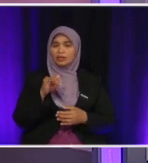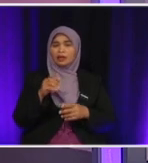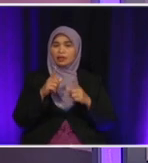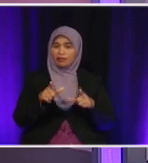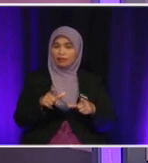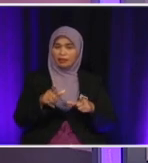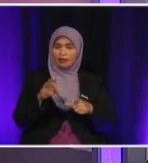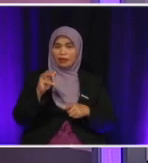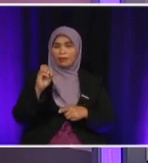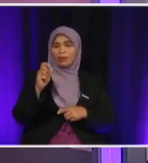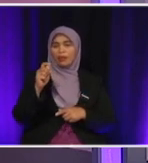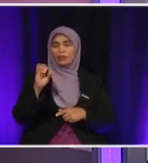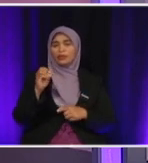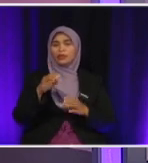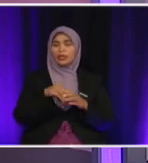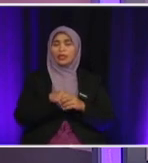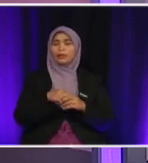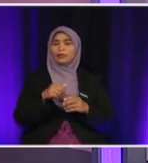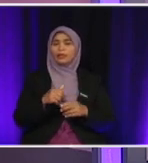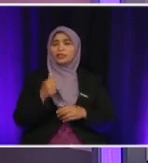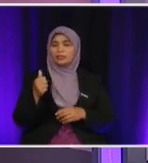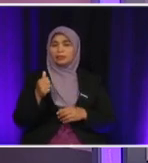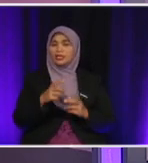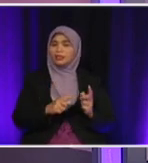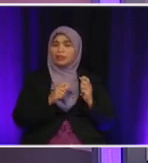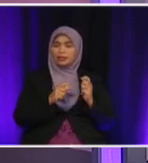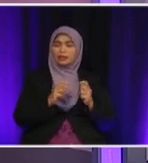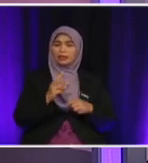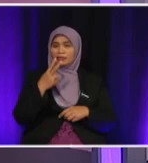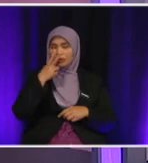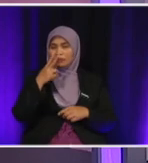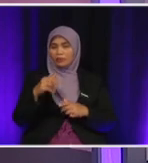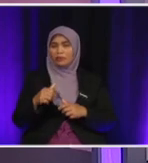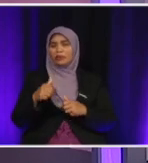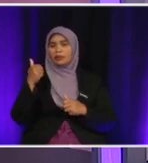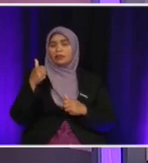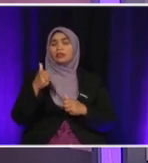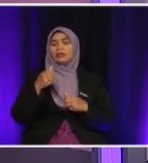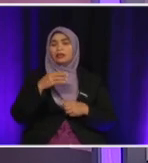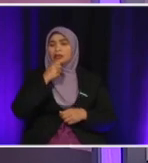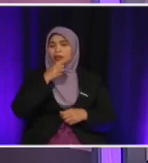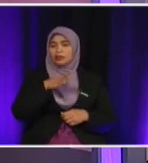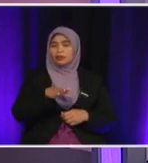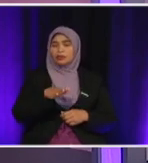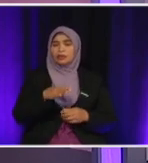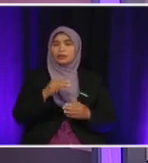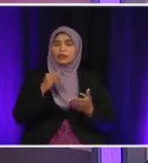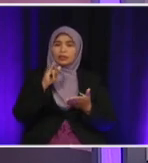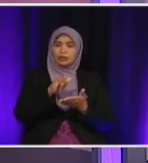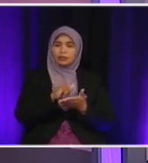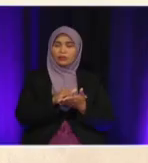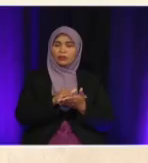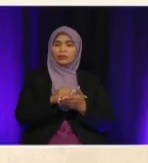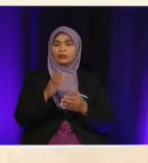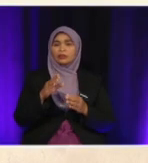jadi dalam aspek ketentraman kita dapat melihat kehebatan Rasulullah dari dua aspek ini dari dua aspek yaitu aspek yang umum